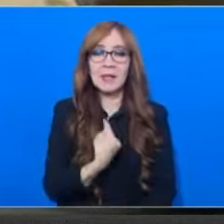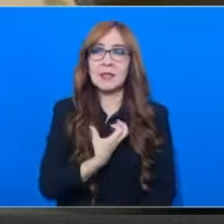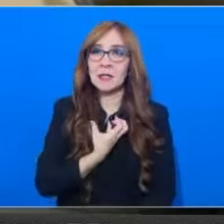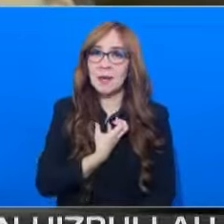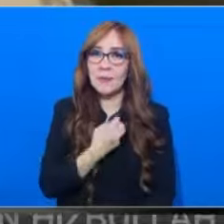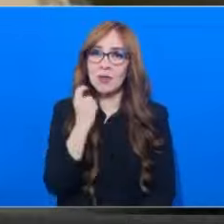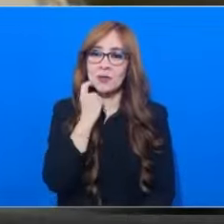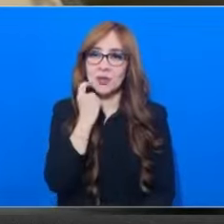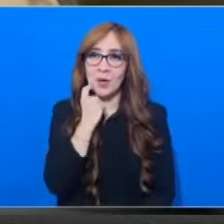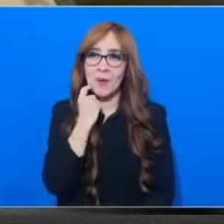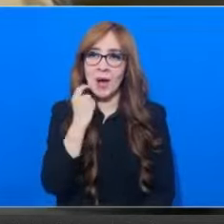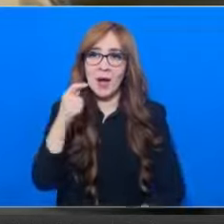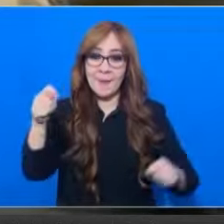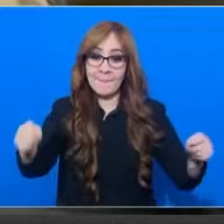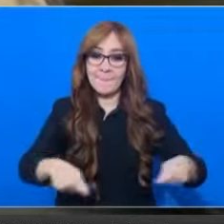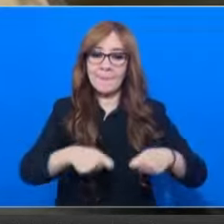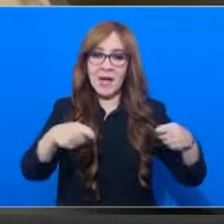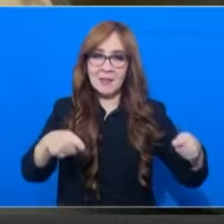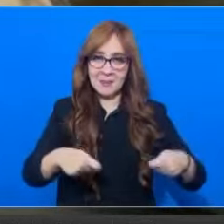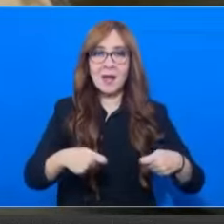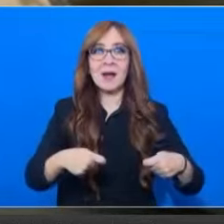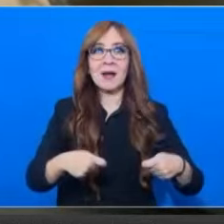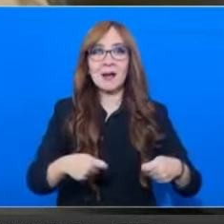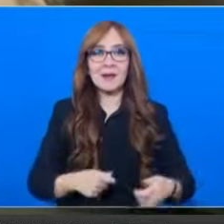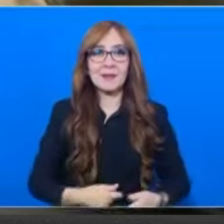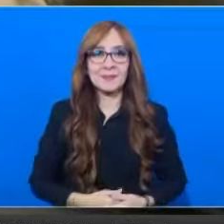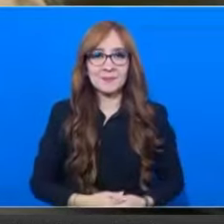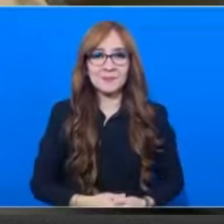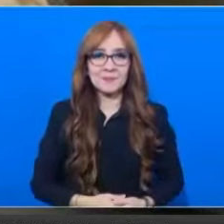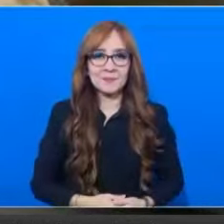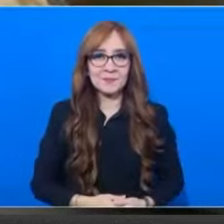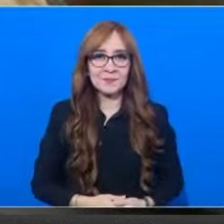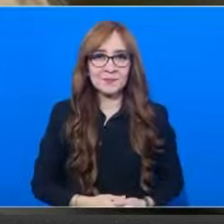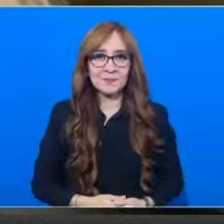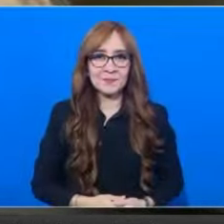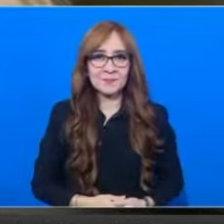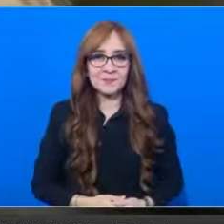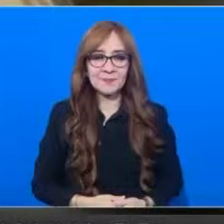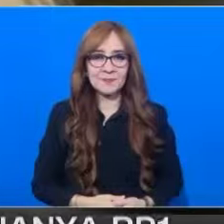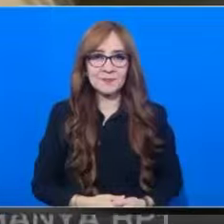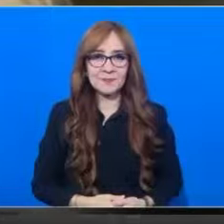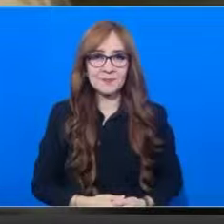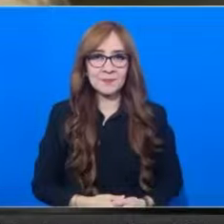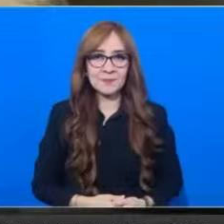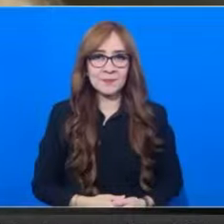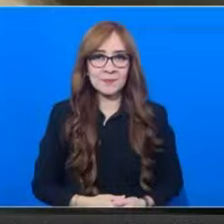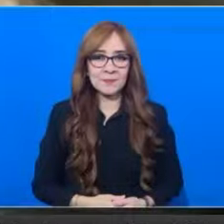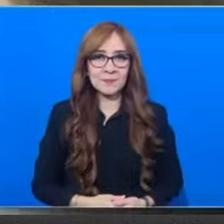olah untuk nanti dijadikan sebagai beras ketan pendamping dari sate marangi. Yuk!